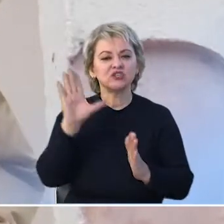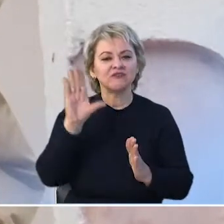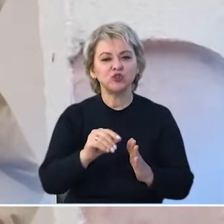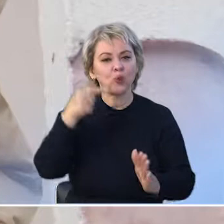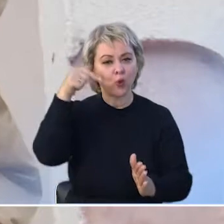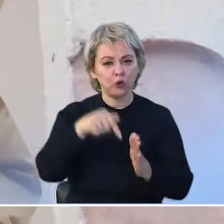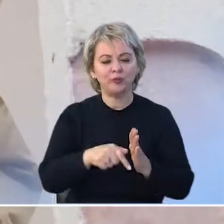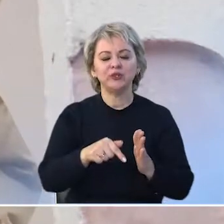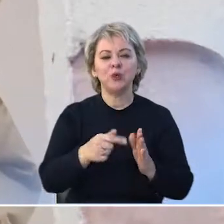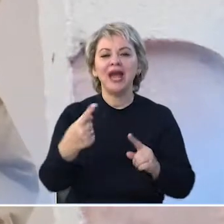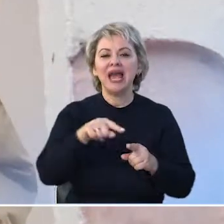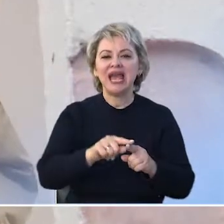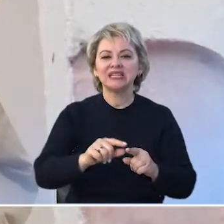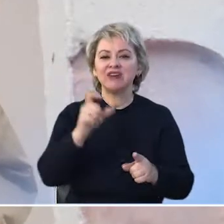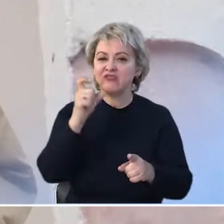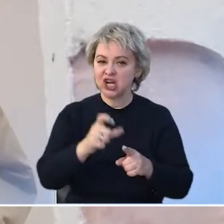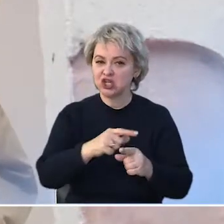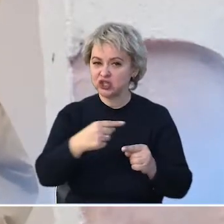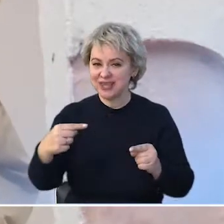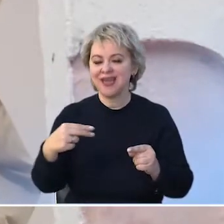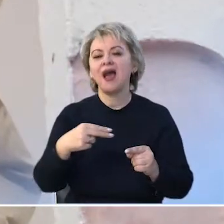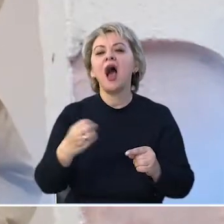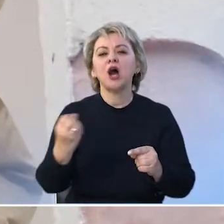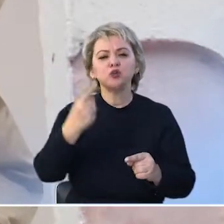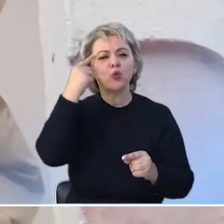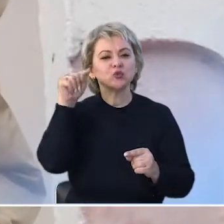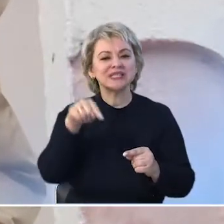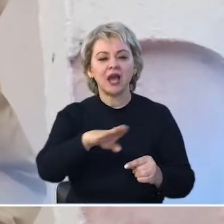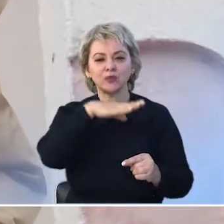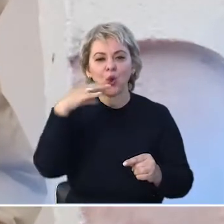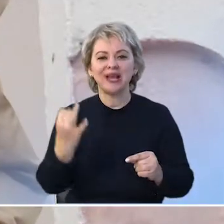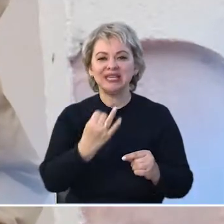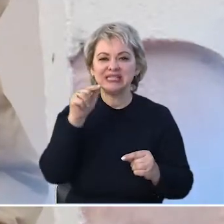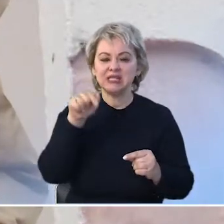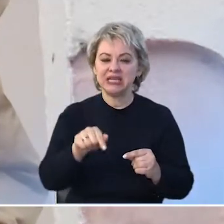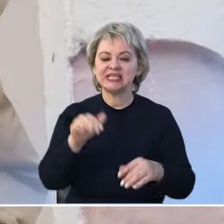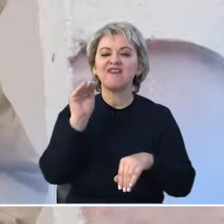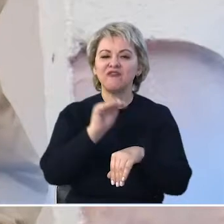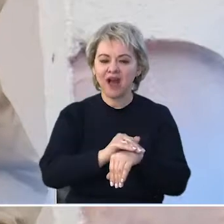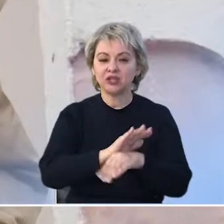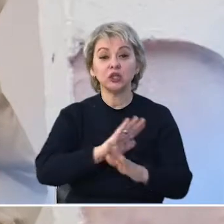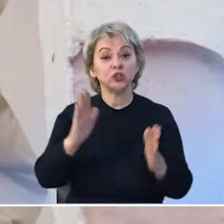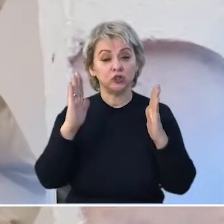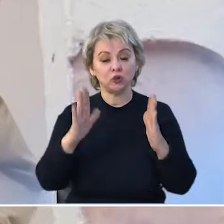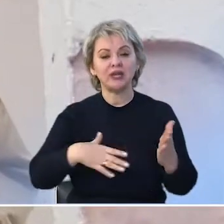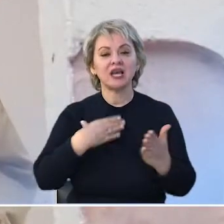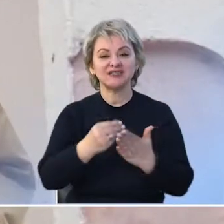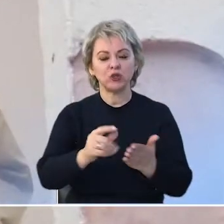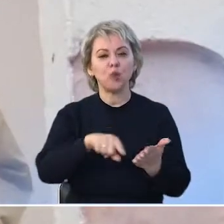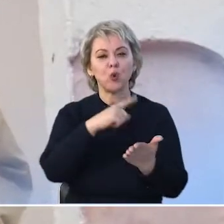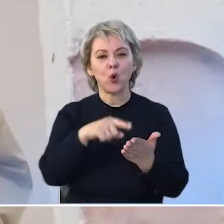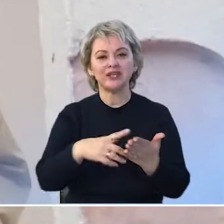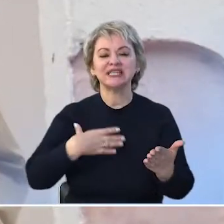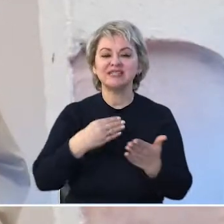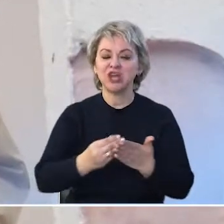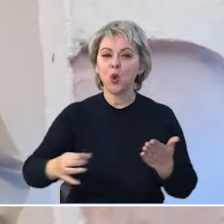постичь всю глубину этого выражения, а еще узнать много интересных фактов не только о своем